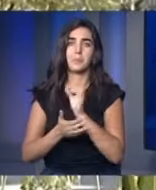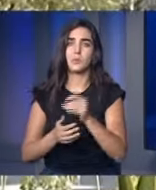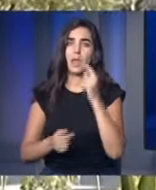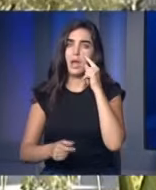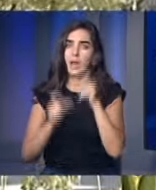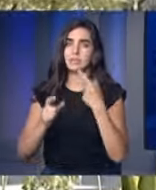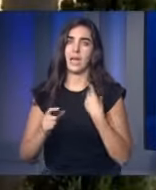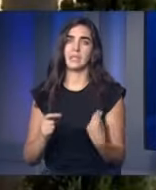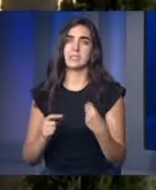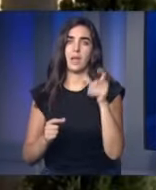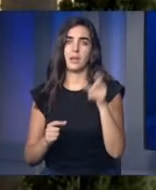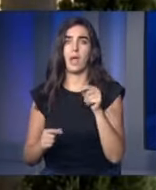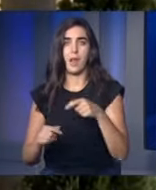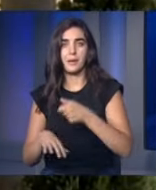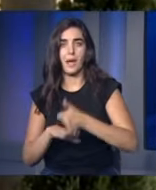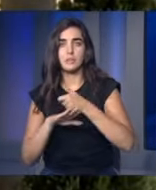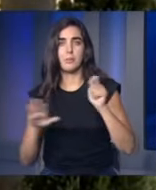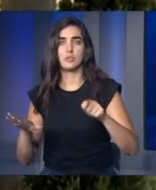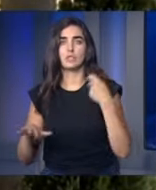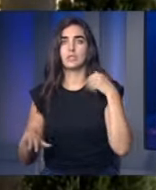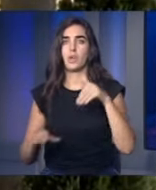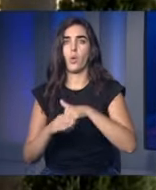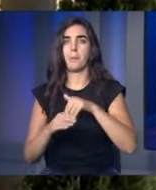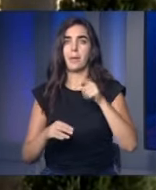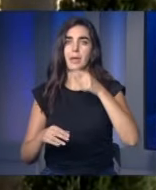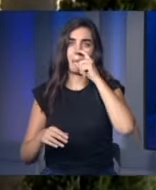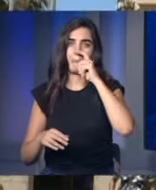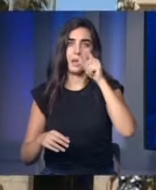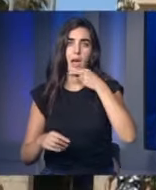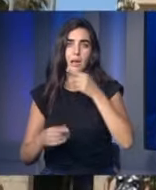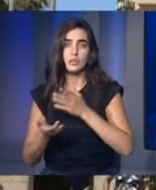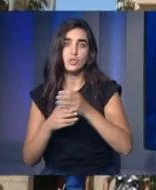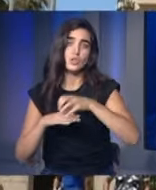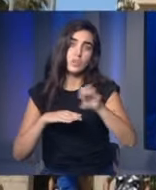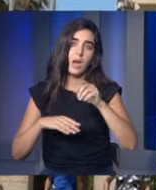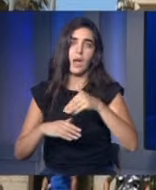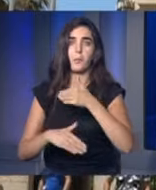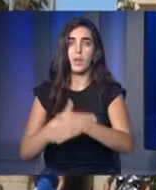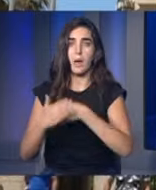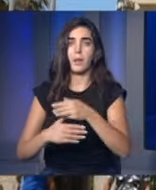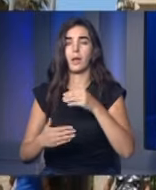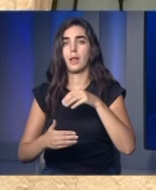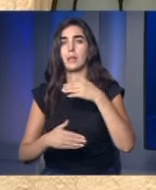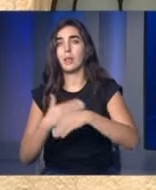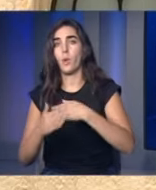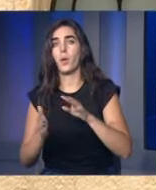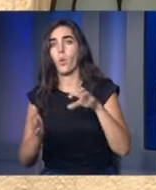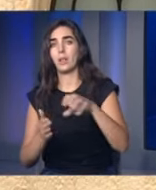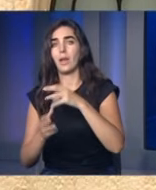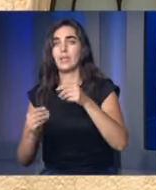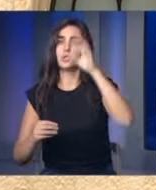صارخا للقانون الدولي ويتعارض مع مبادئ الإنسان. رئيس مجلس النواب نبيه بري من جهته